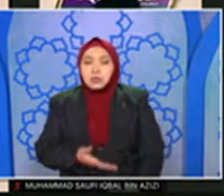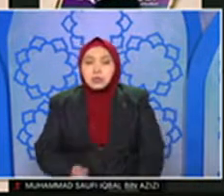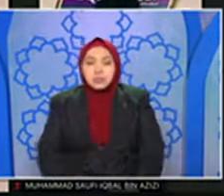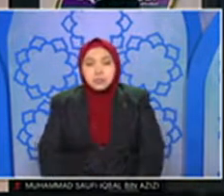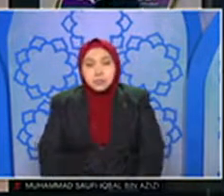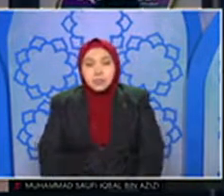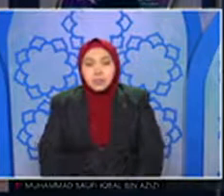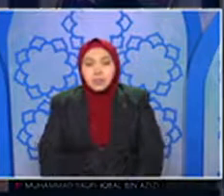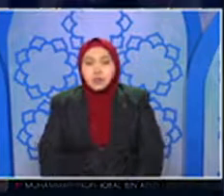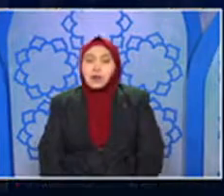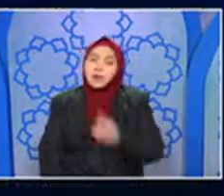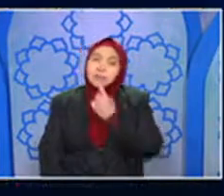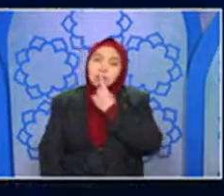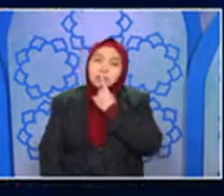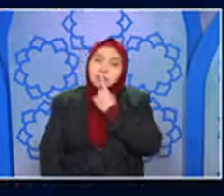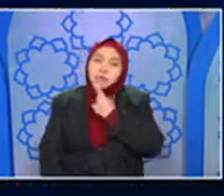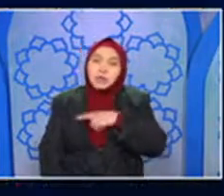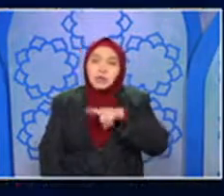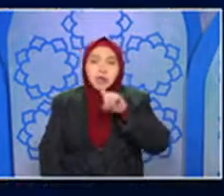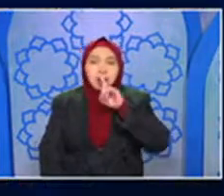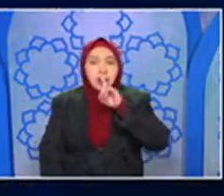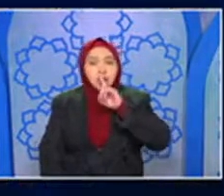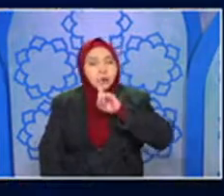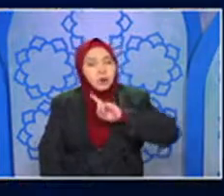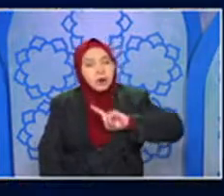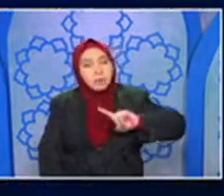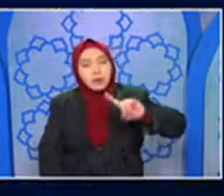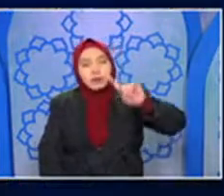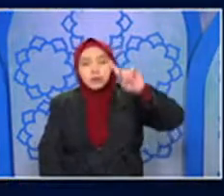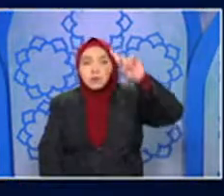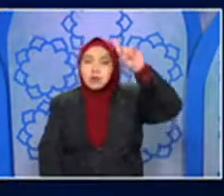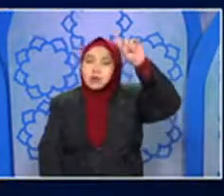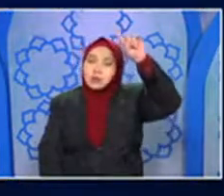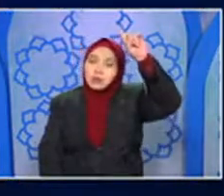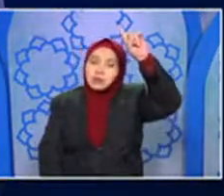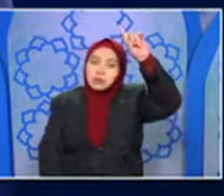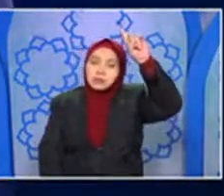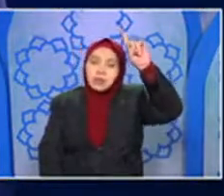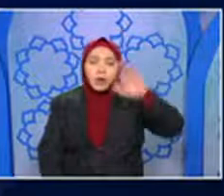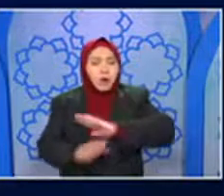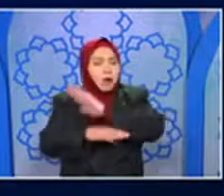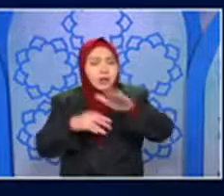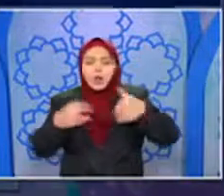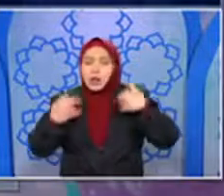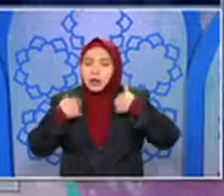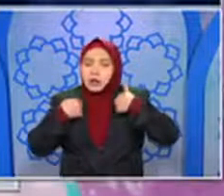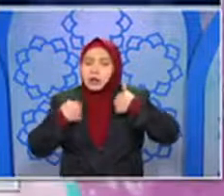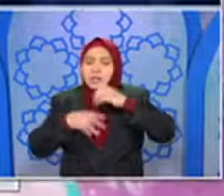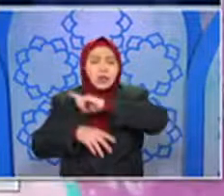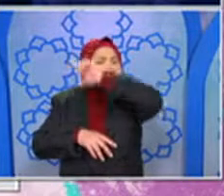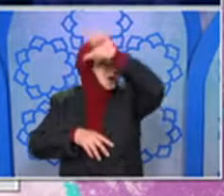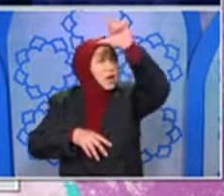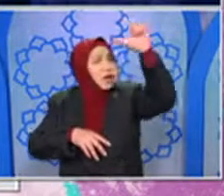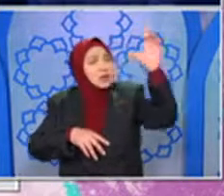rajim. بسم الله الرحمن الرحيم سبح لله